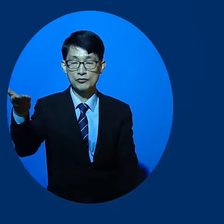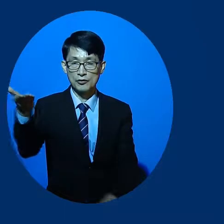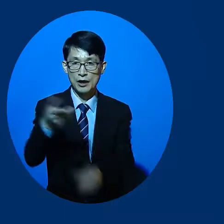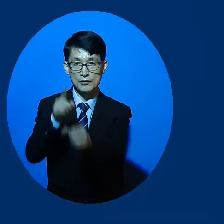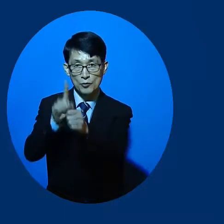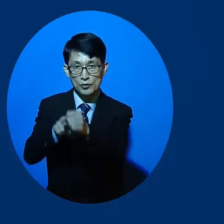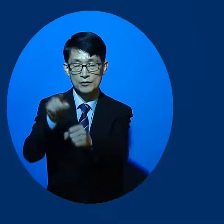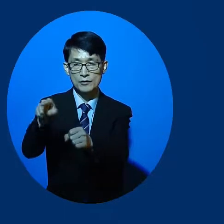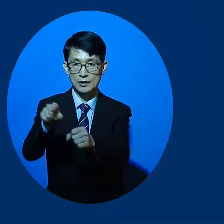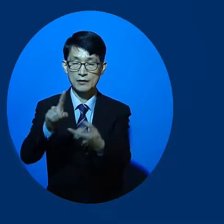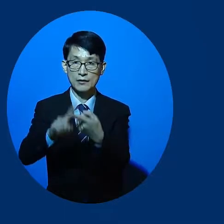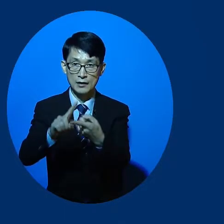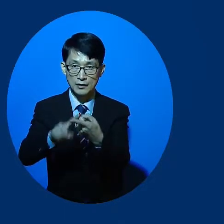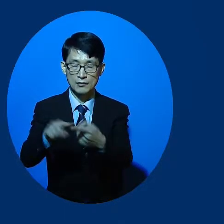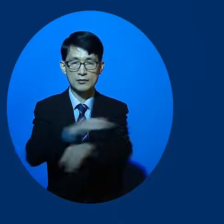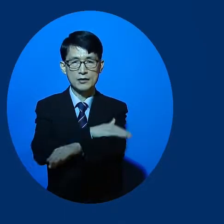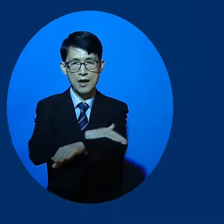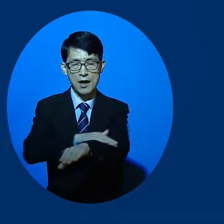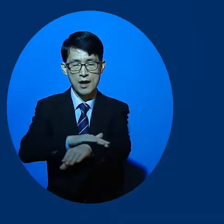선순환 모델이 구축될 수 있는